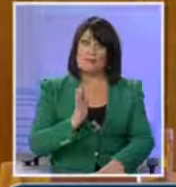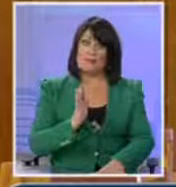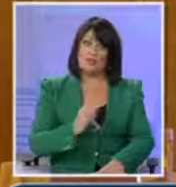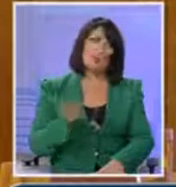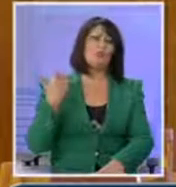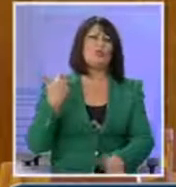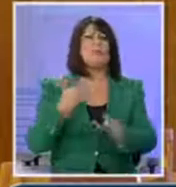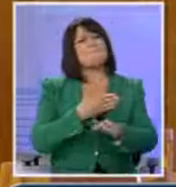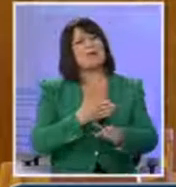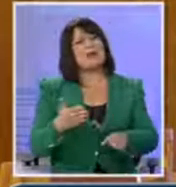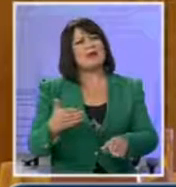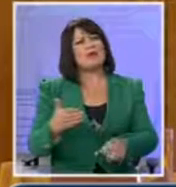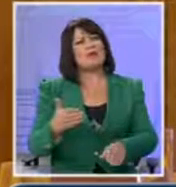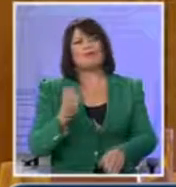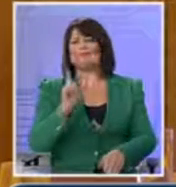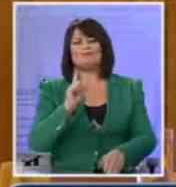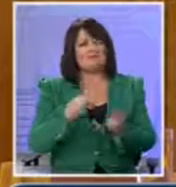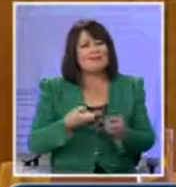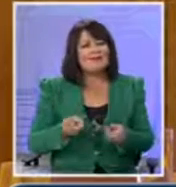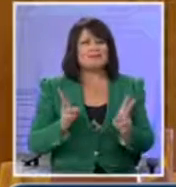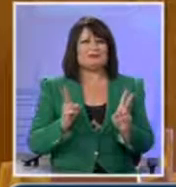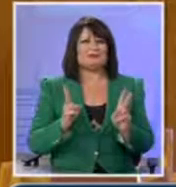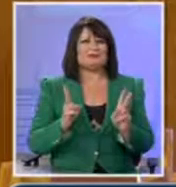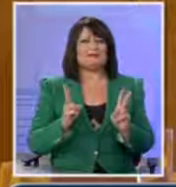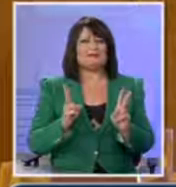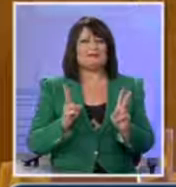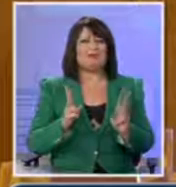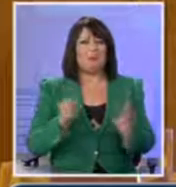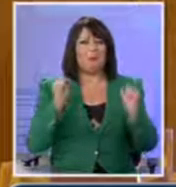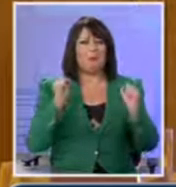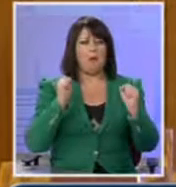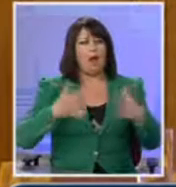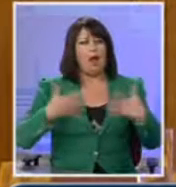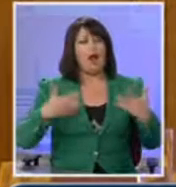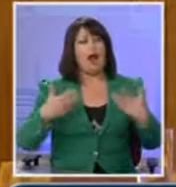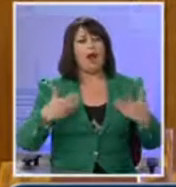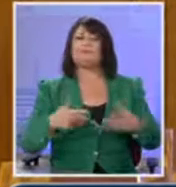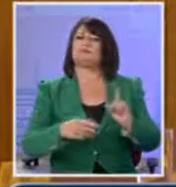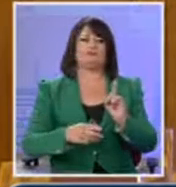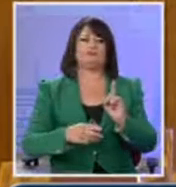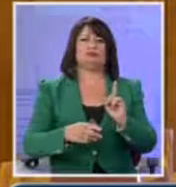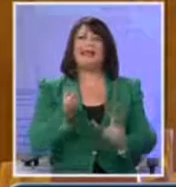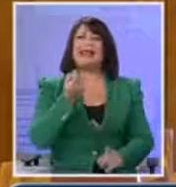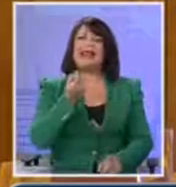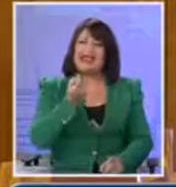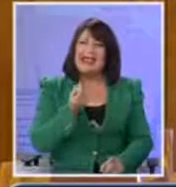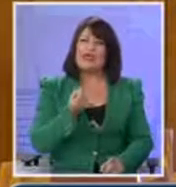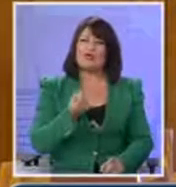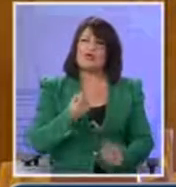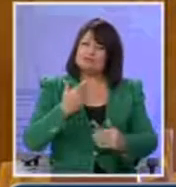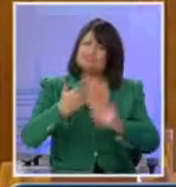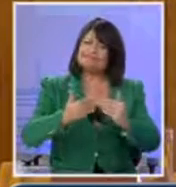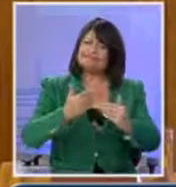προηγούμενη περίοδο δεν μας επέτρεψε να πανηγυρίζουμε τις μικρές αλλά